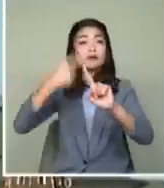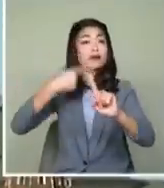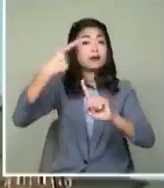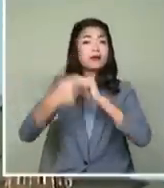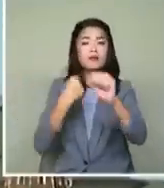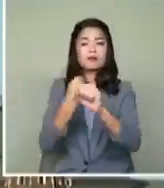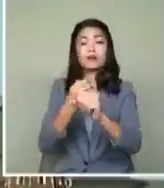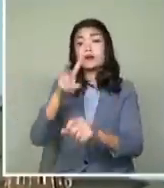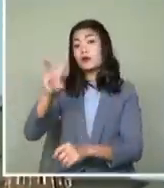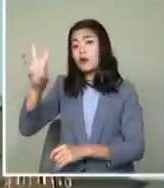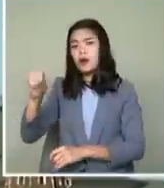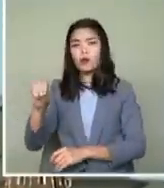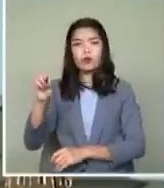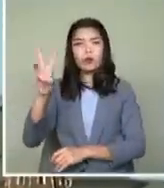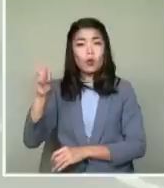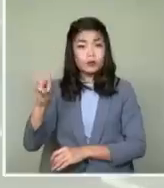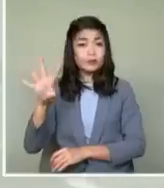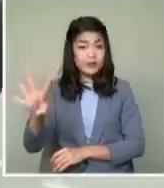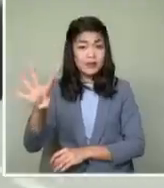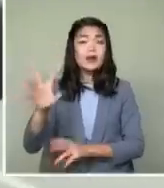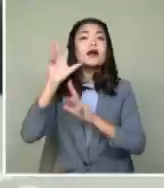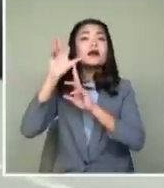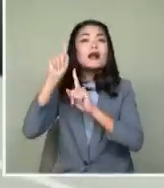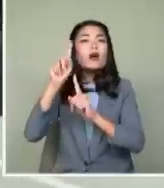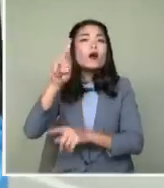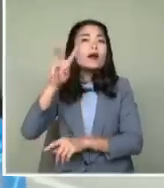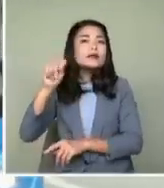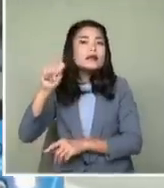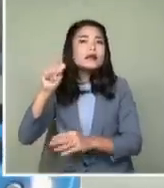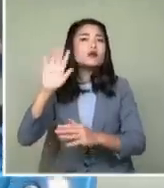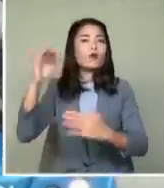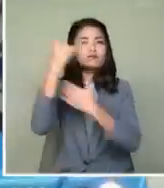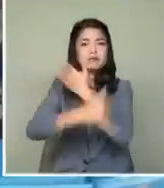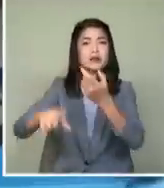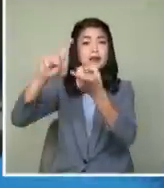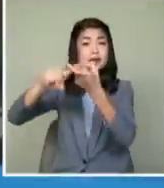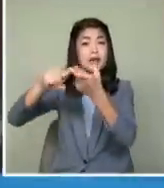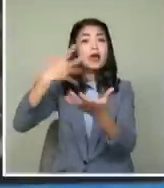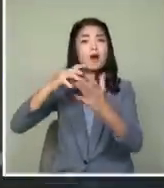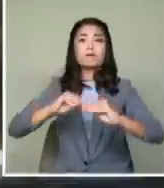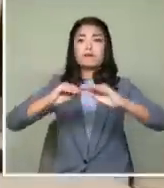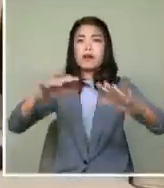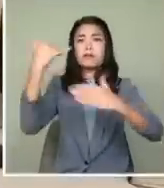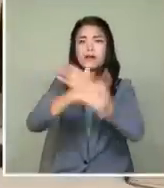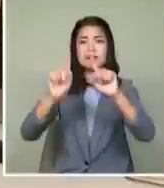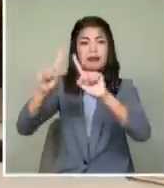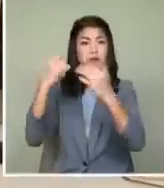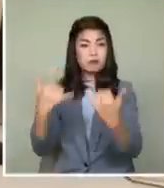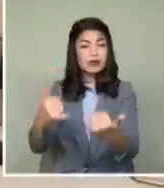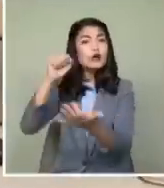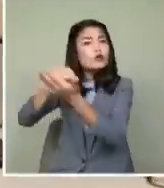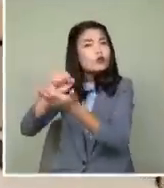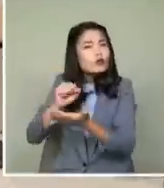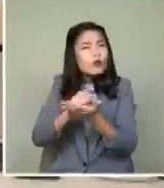ปี2564ครับสำนักข่าว RT ของรัสเซียนะครับรายงานว่ามีประเทศต่างๆตอนนี้นะคุณผู้ชมครับมาก